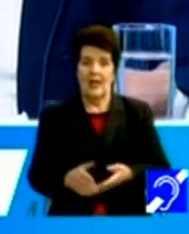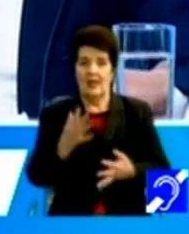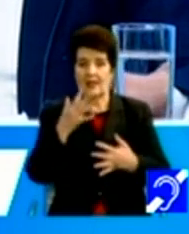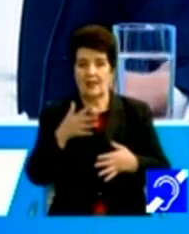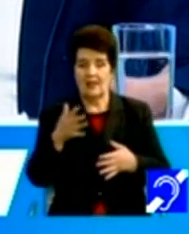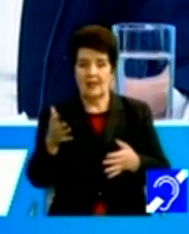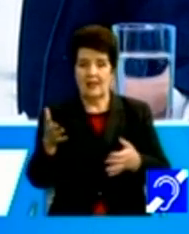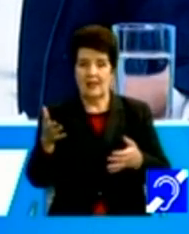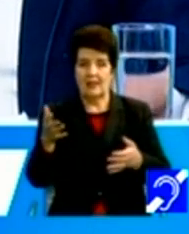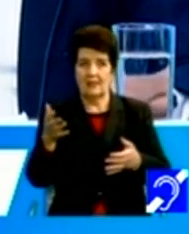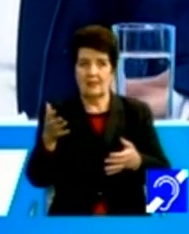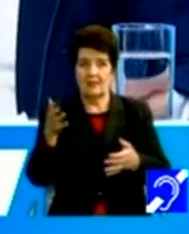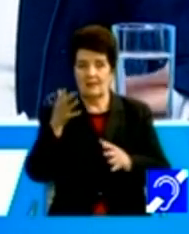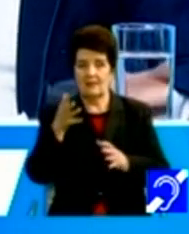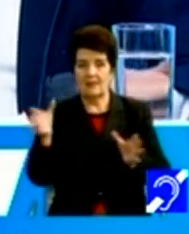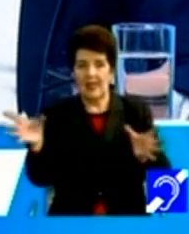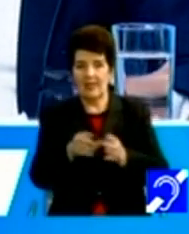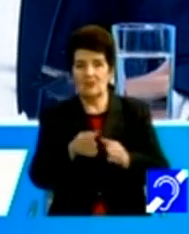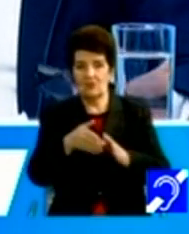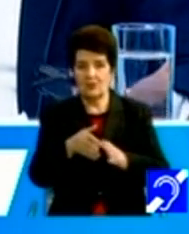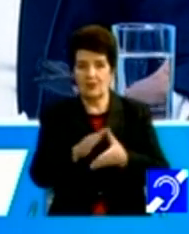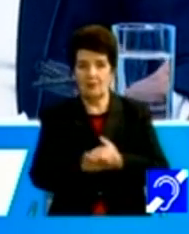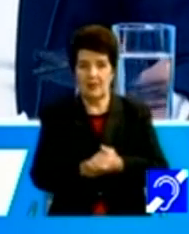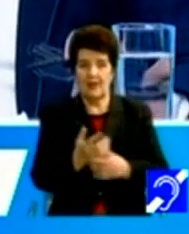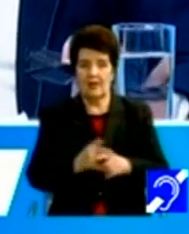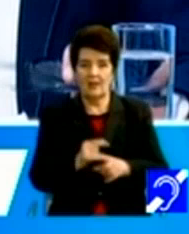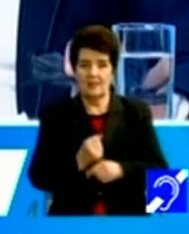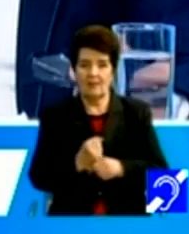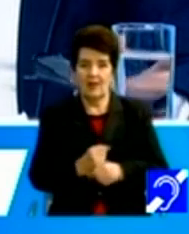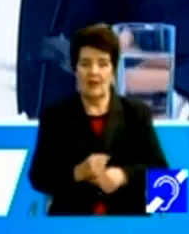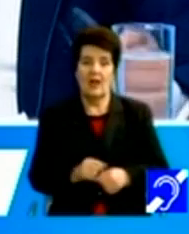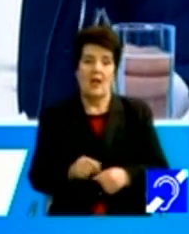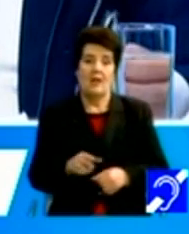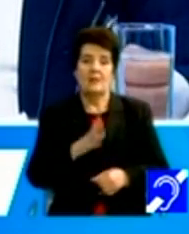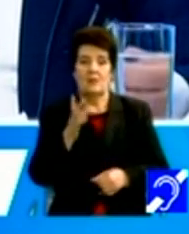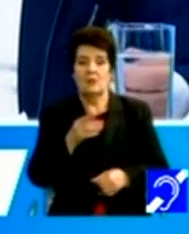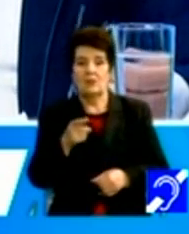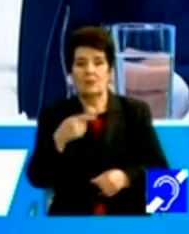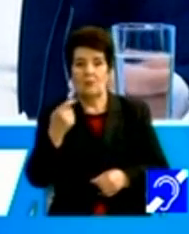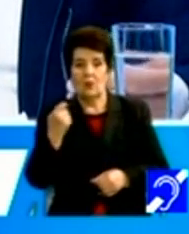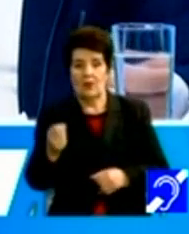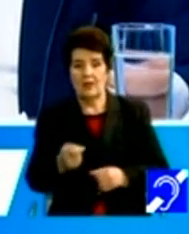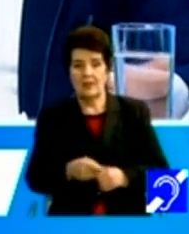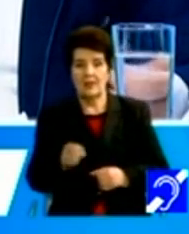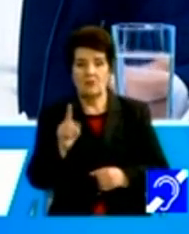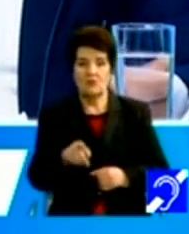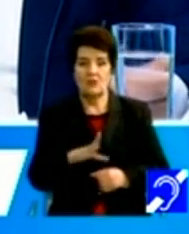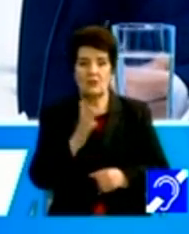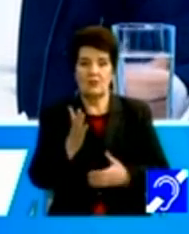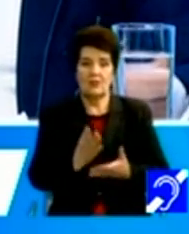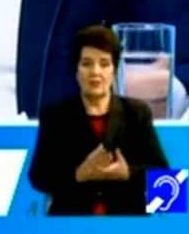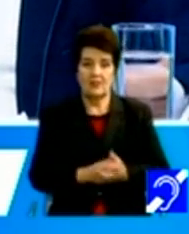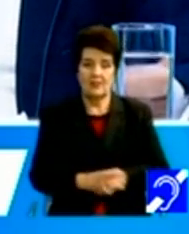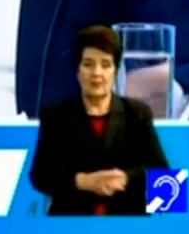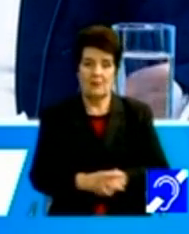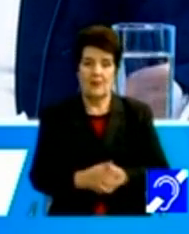să facă reunirea. Dar nu trebuie să complacă în ipostaza de stataliști, să facă politici reieșind din ceea ce spune șeful și liderul